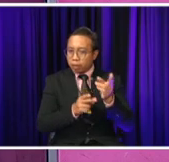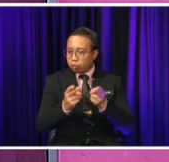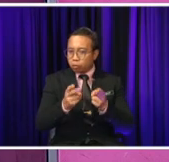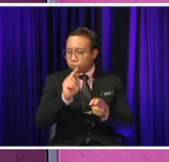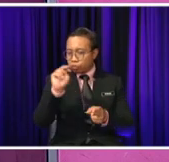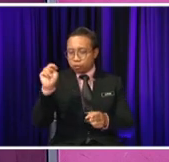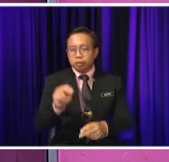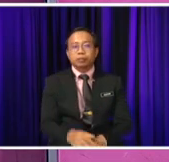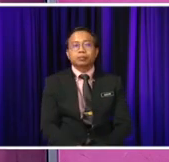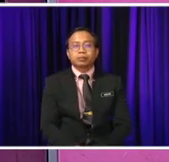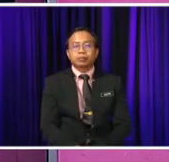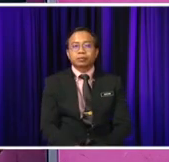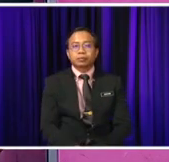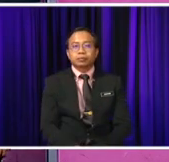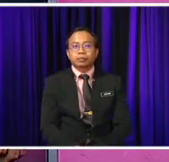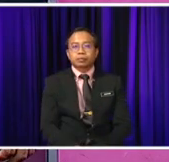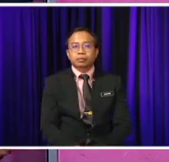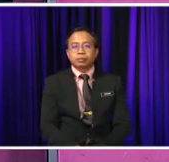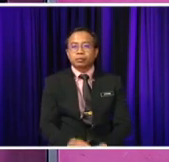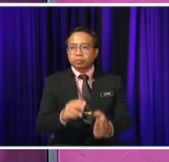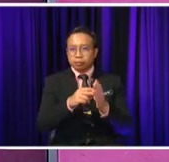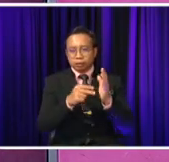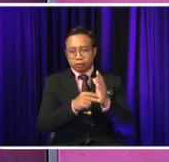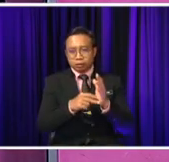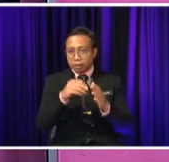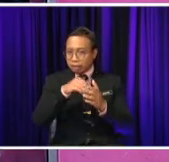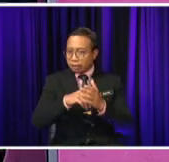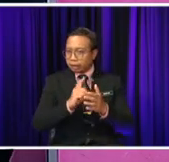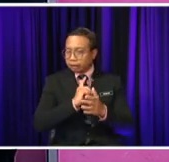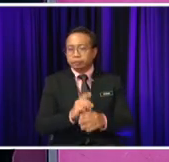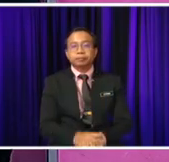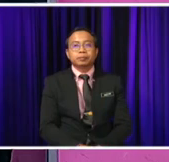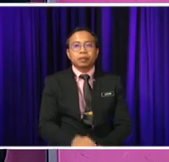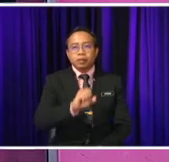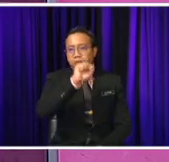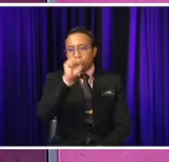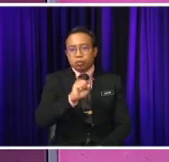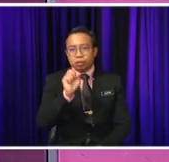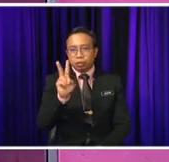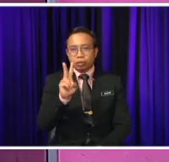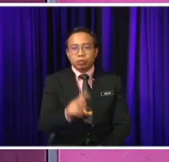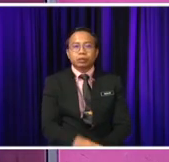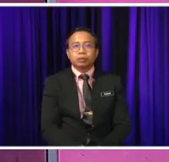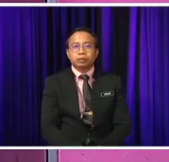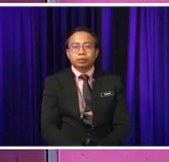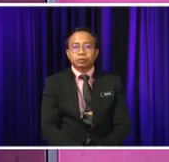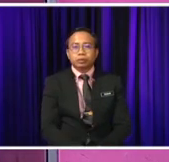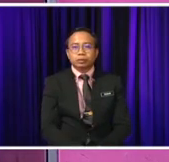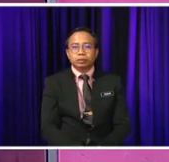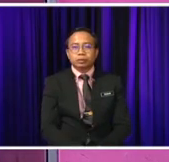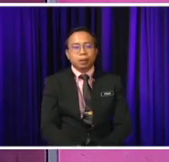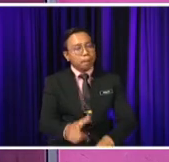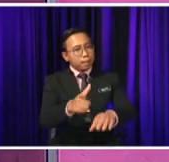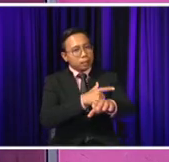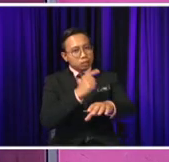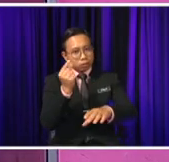Oke pengurusan masuk pengurusan Islam Oke soalan yang kedua soal ini soalan eh agak panjang